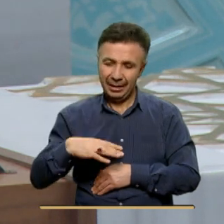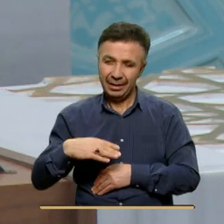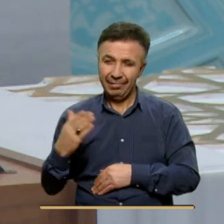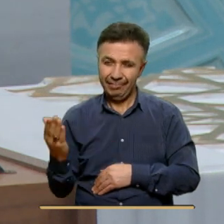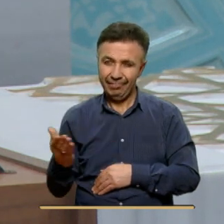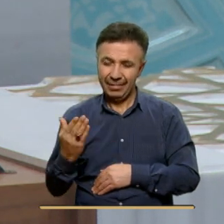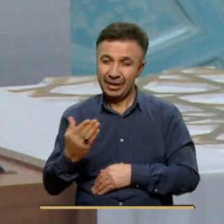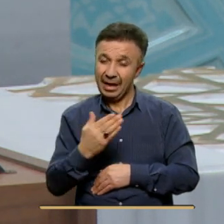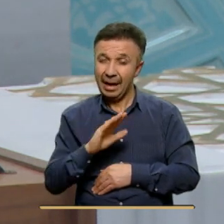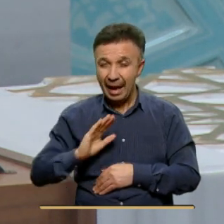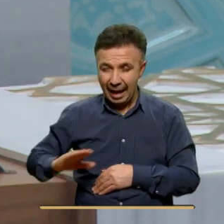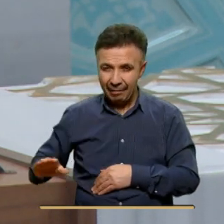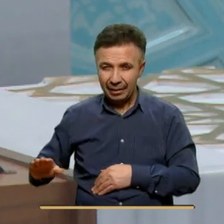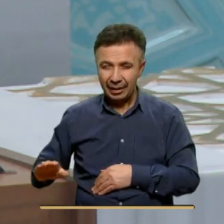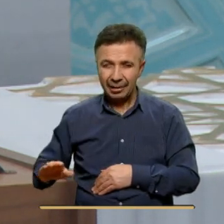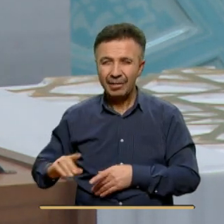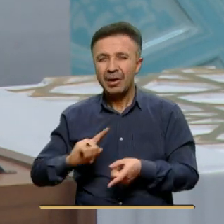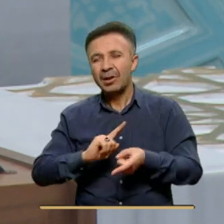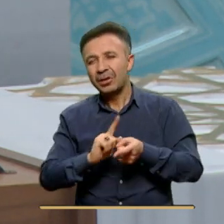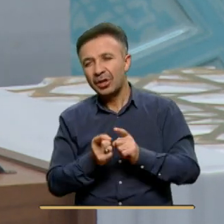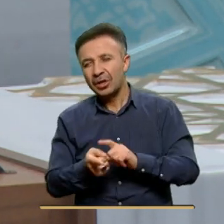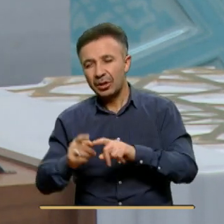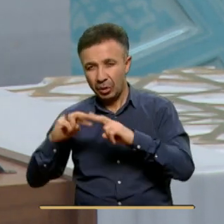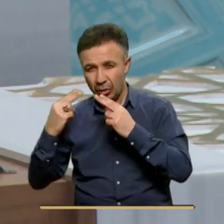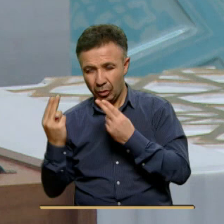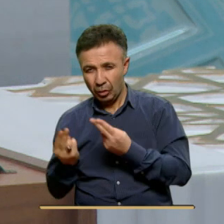Nice evlatlar çeşitli dünya